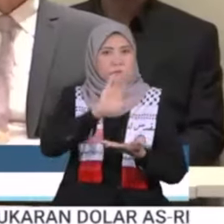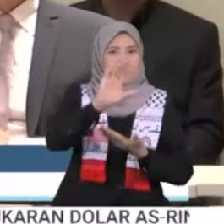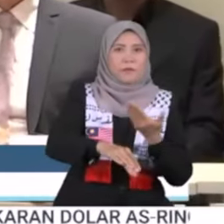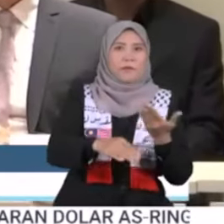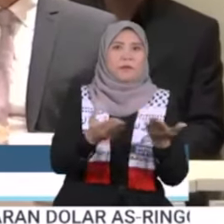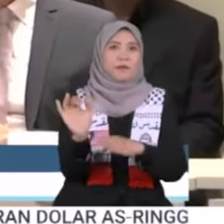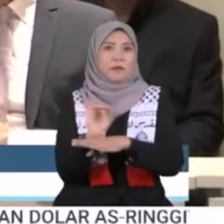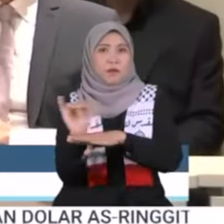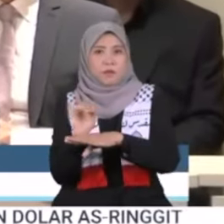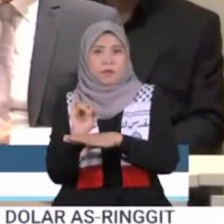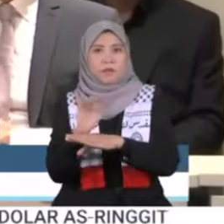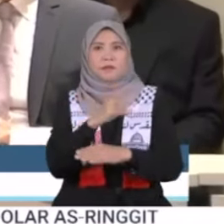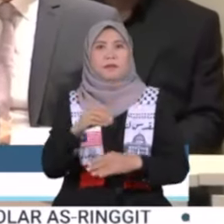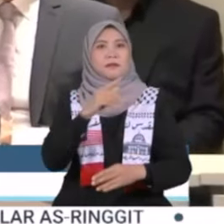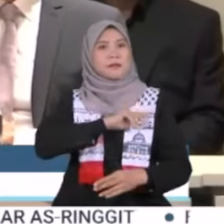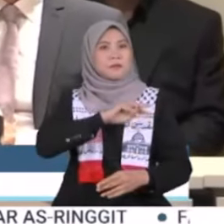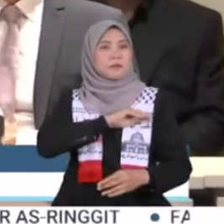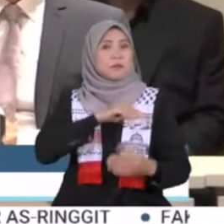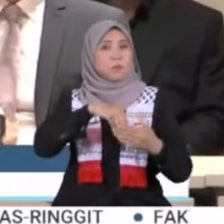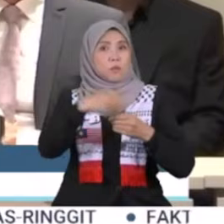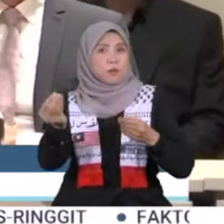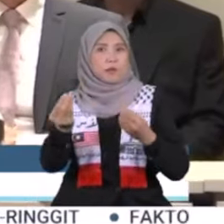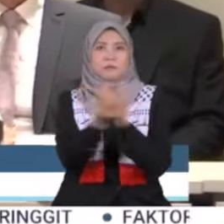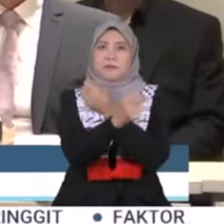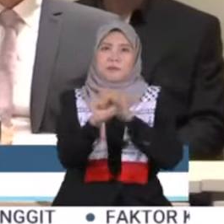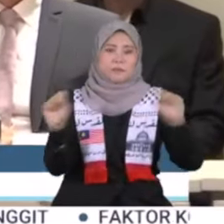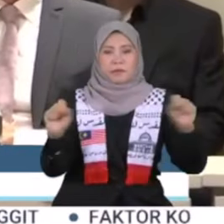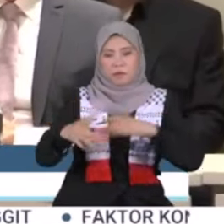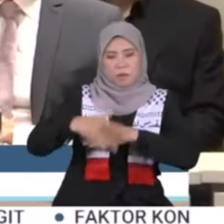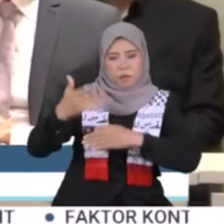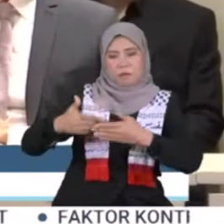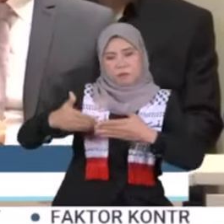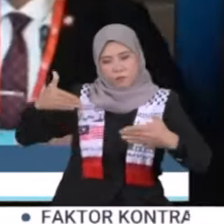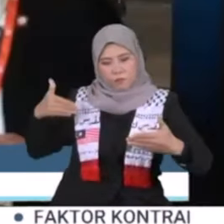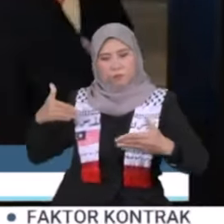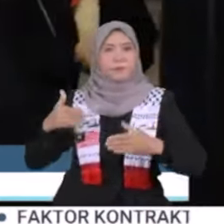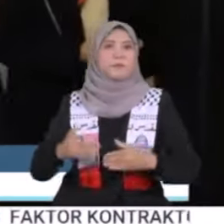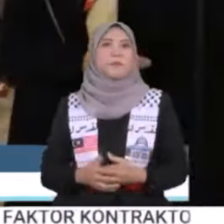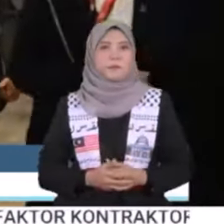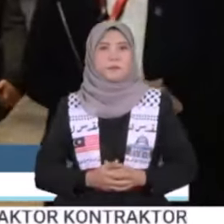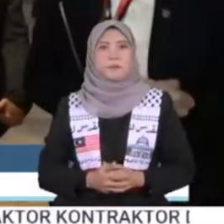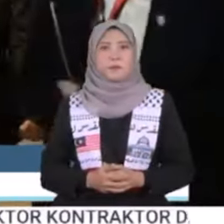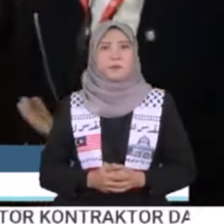Perdagangan dan Industri serta Kementerian Luar yang membuat persiapan awal.